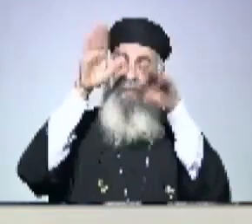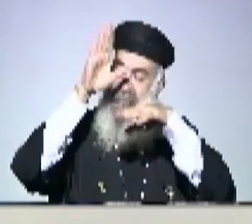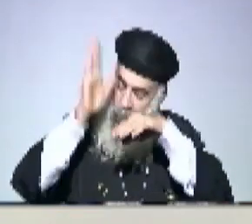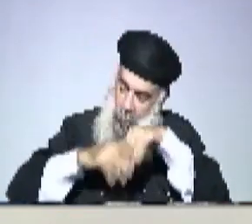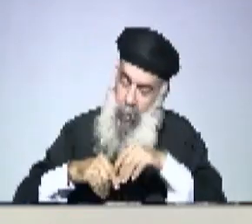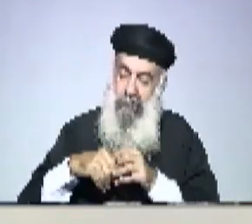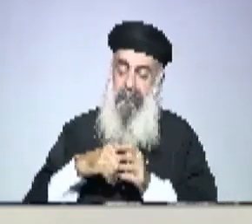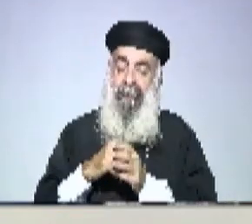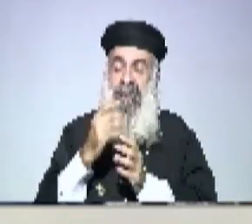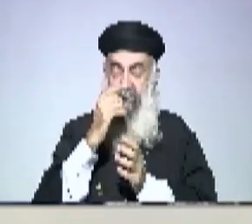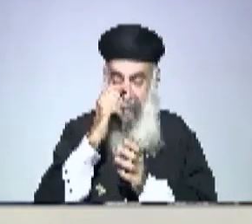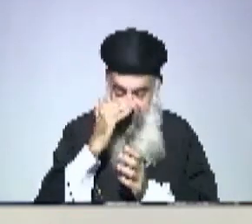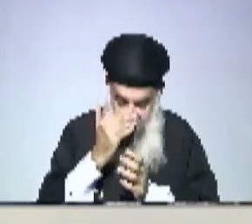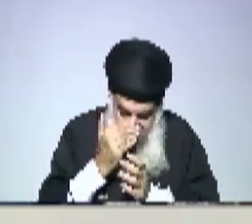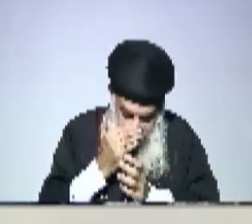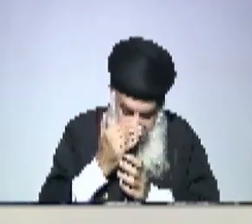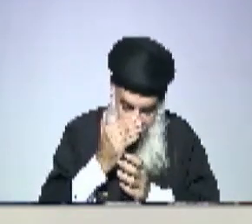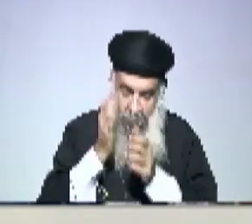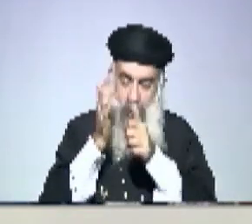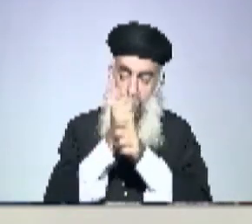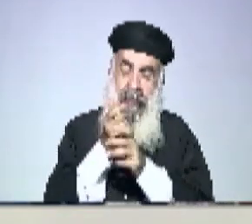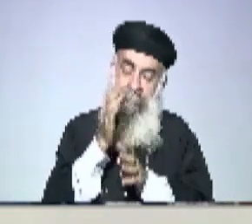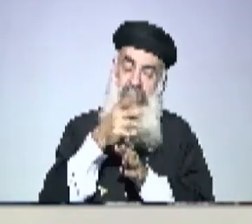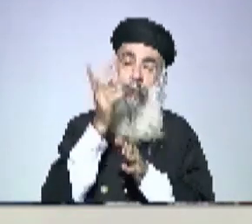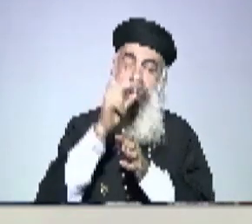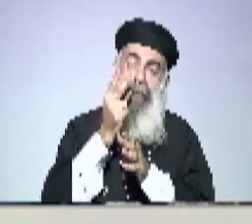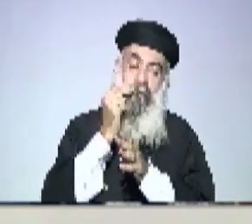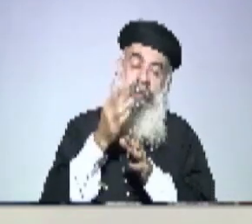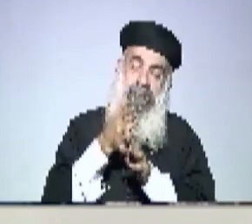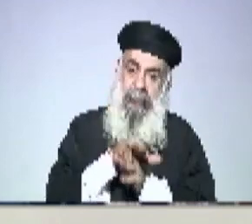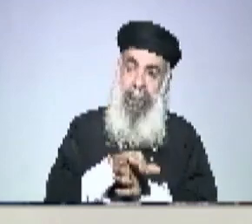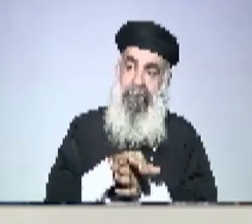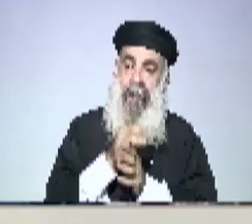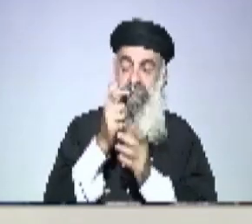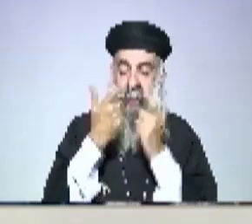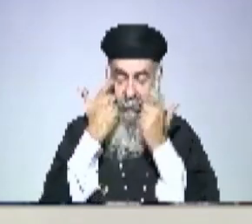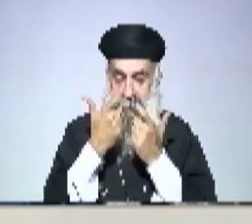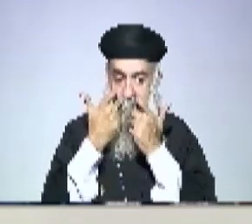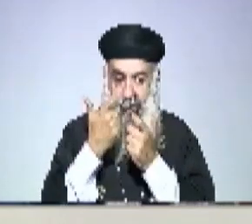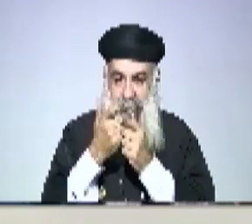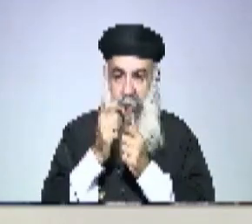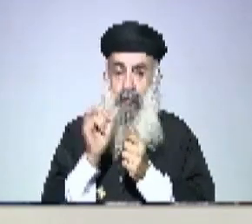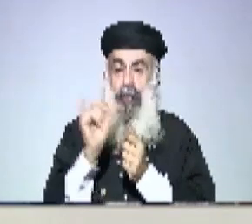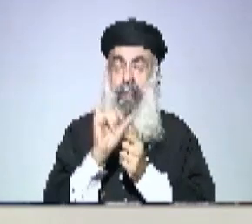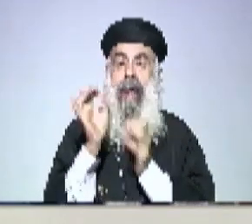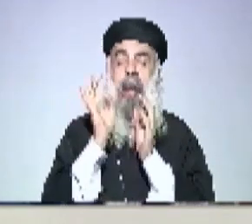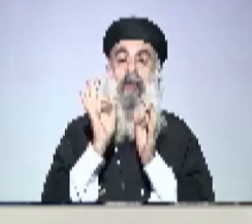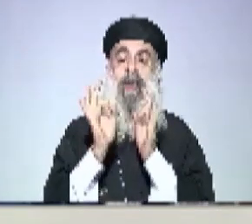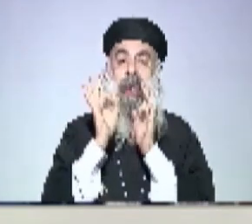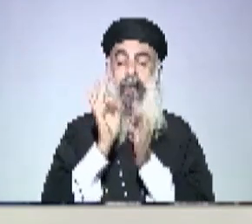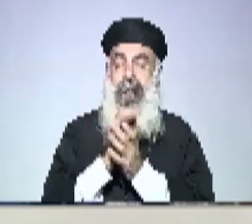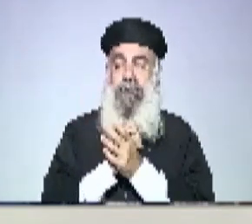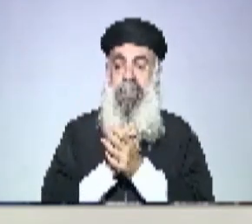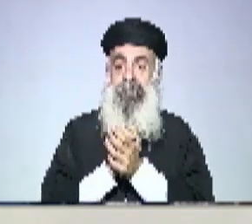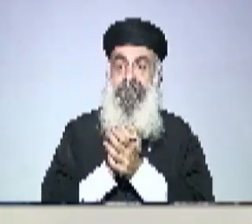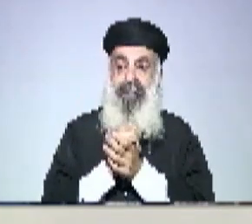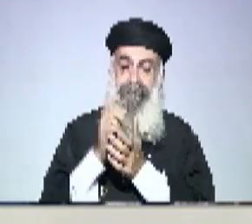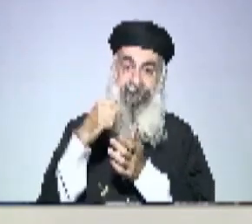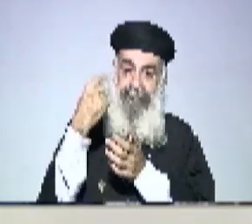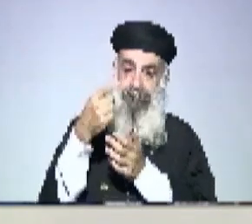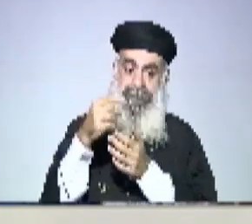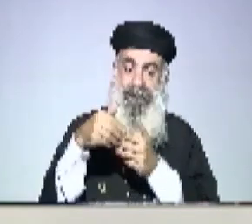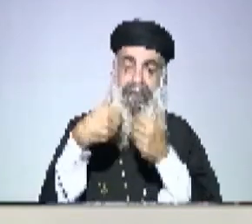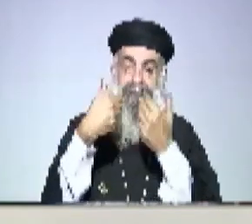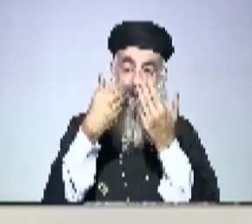لانه ازل ارمله ويتيم ارجو ان احنا ناخد بالنا جدا من الحته دي وبعدين تدوا